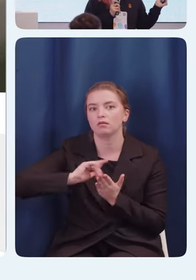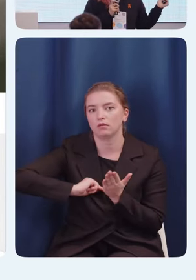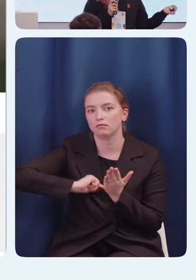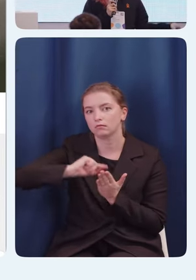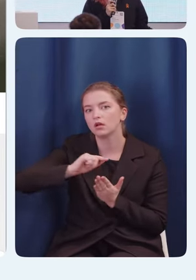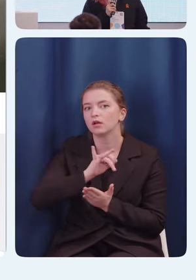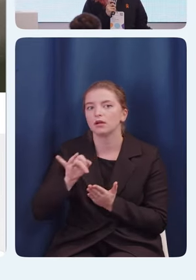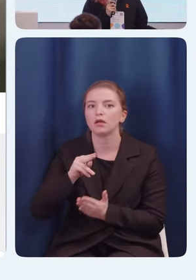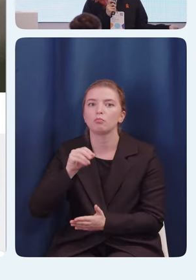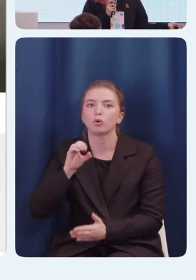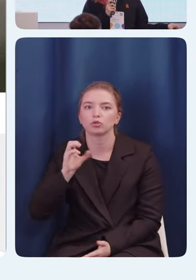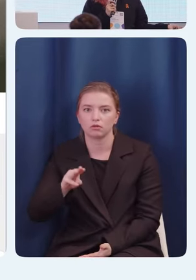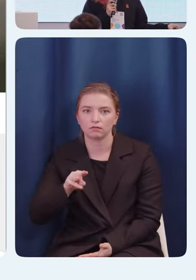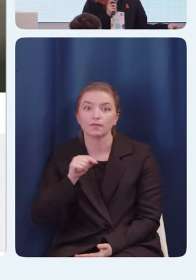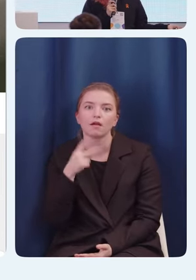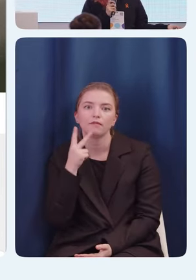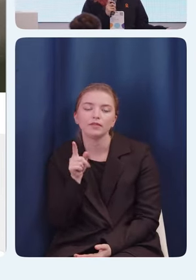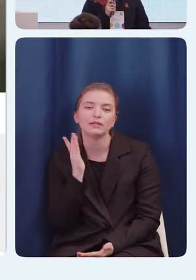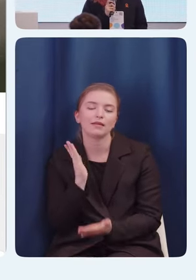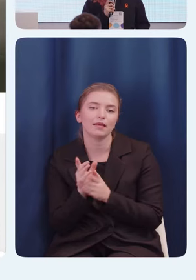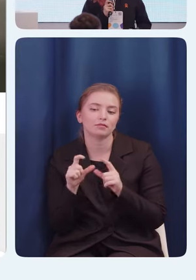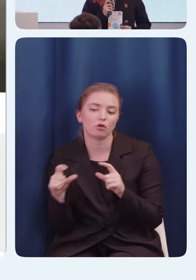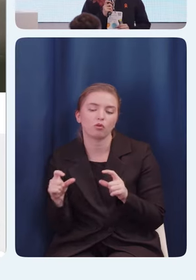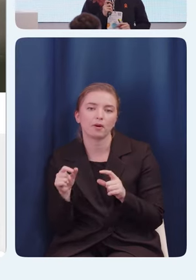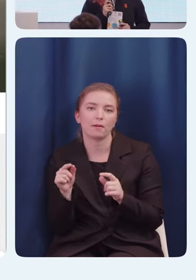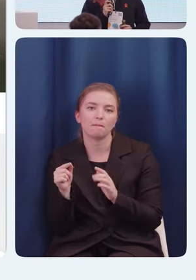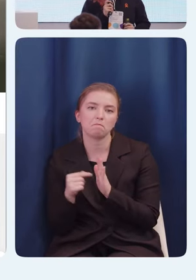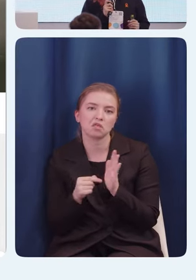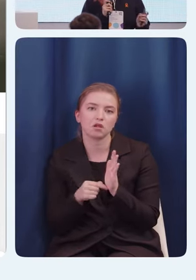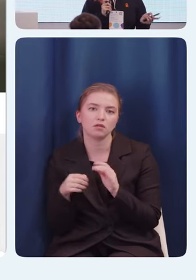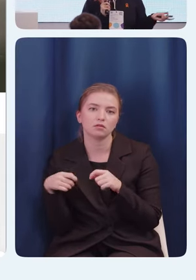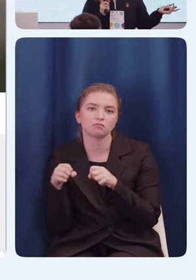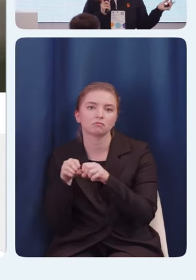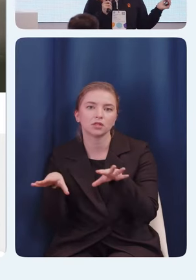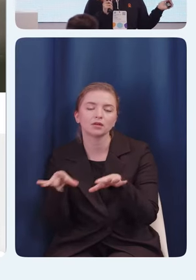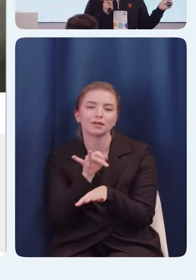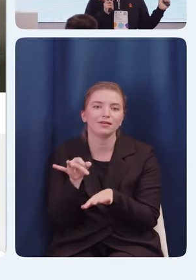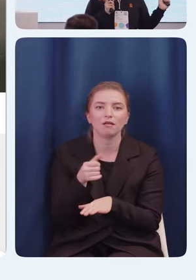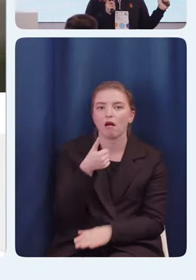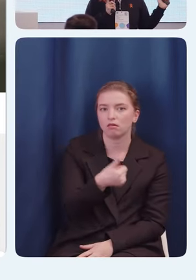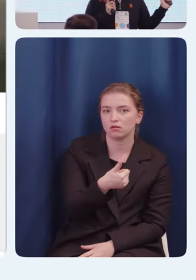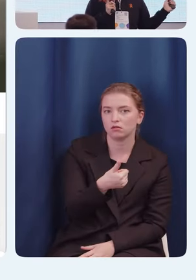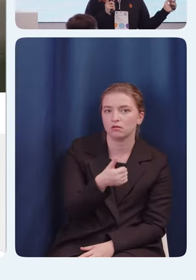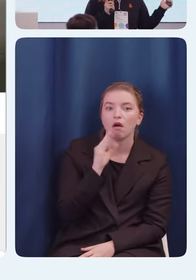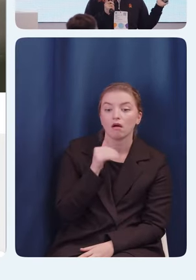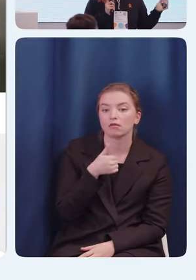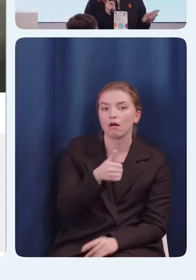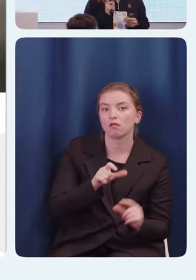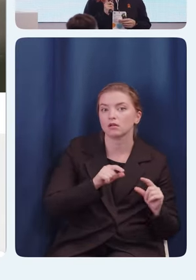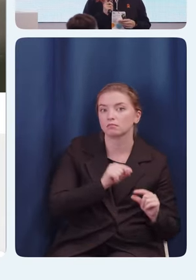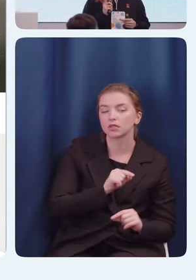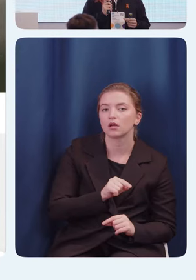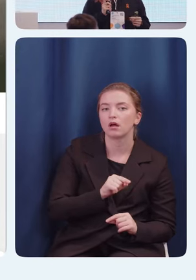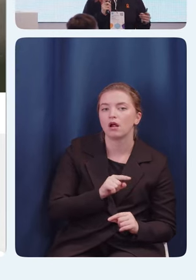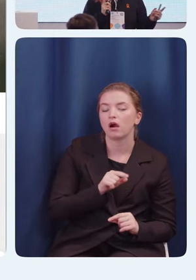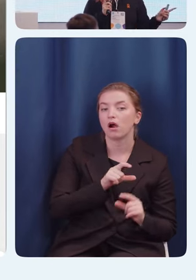Здесь мы можем видеть кнопки «Поделиться» и «Класс». При нажатии на «Класс» кнопка меняет цвет, но кроме этого